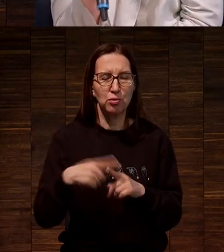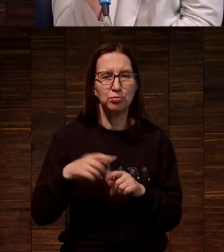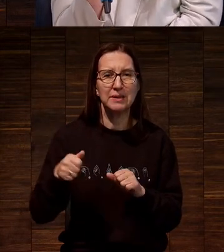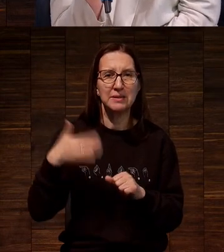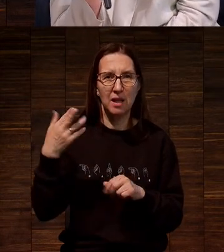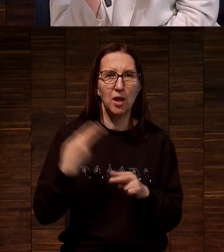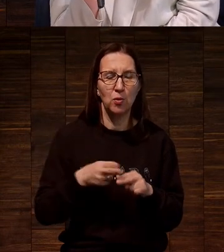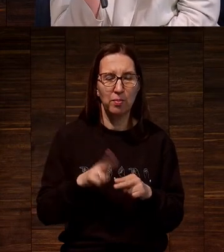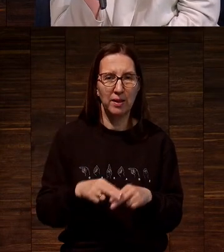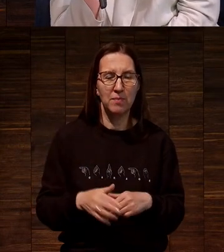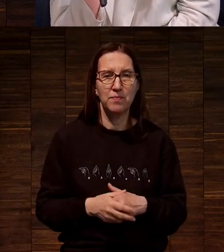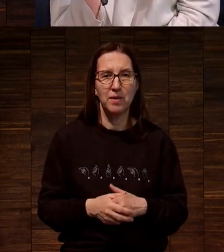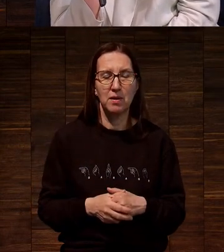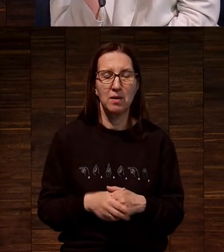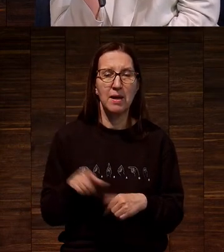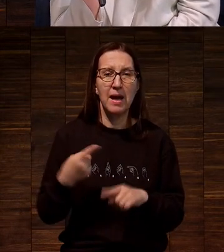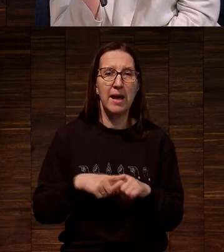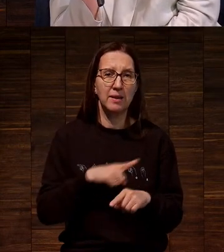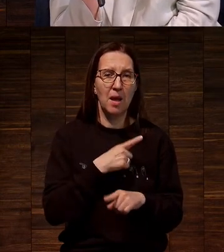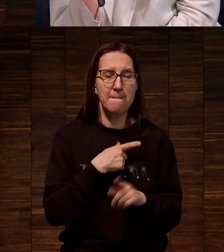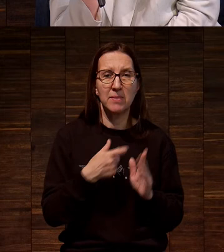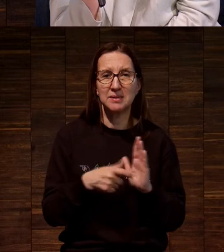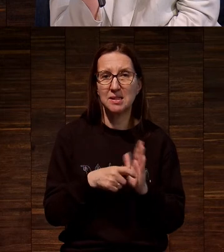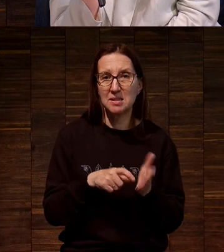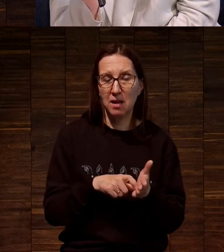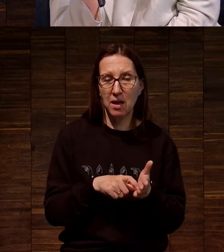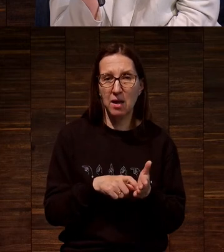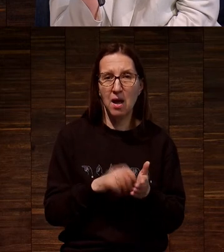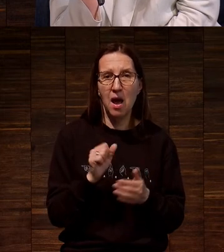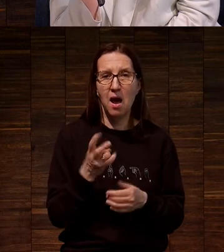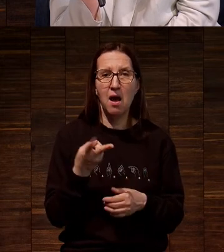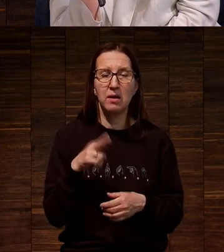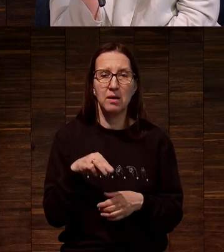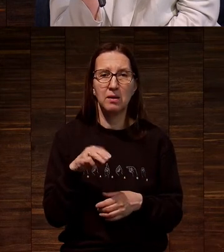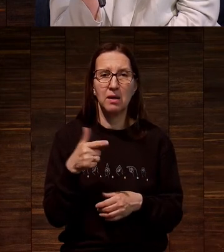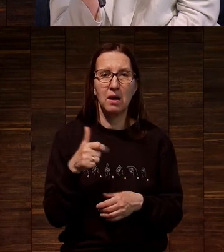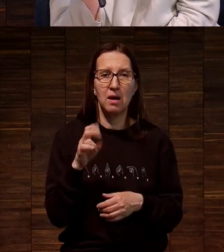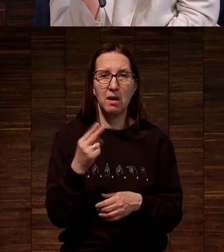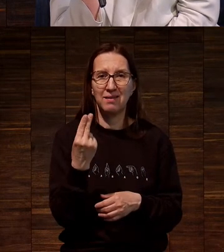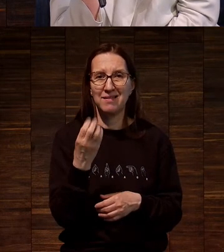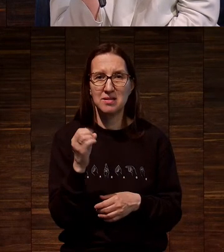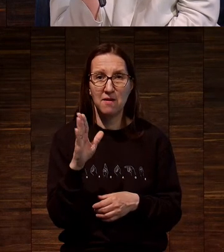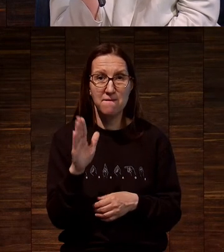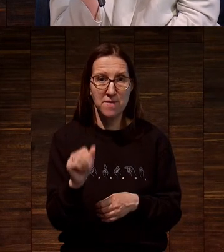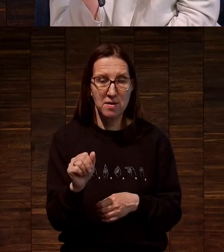слайд об этом. Mm-hmm. Это мастерская Ани Таганцевой-Кобзевой.